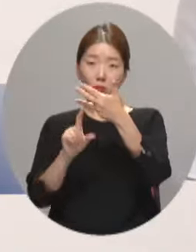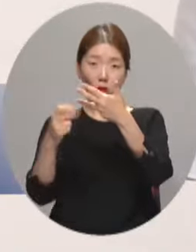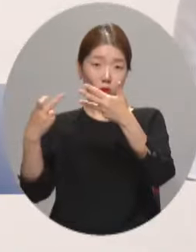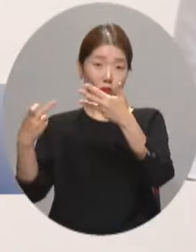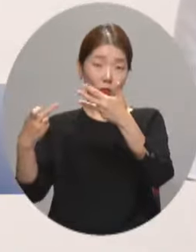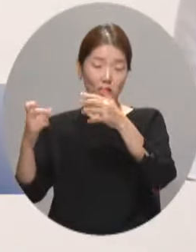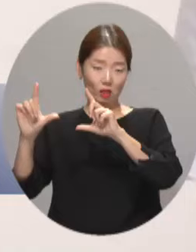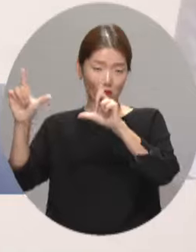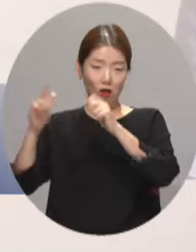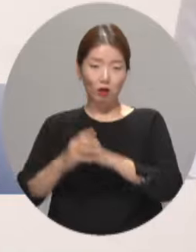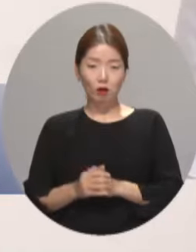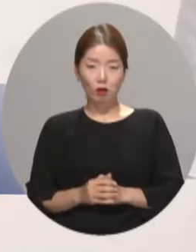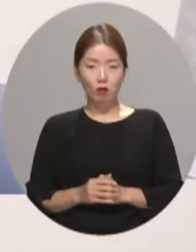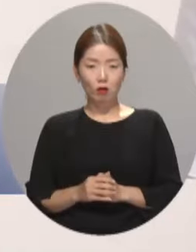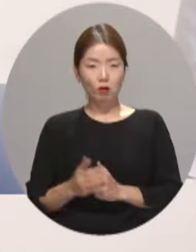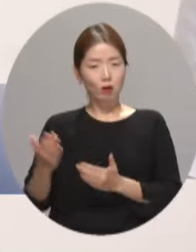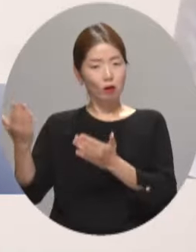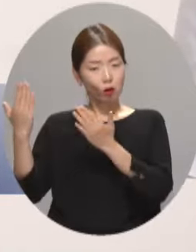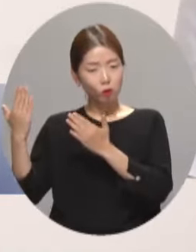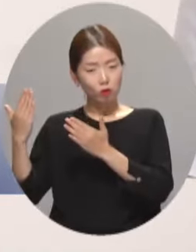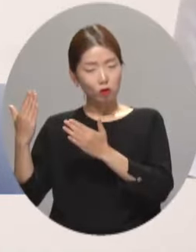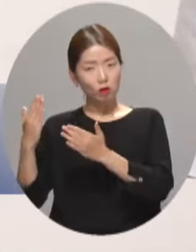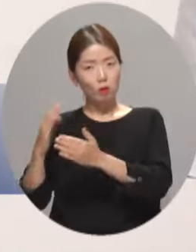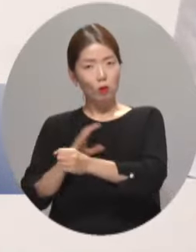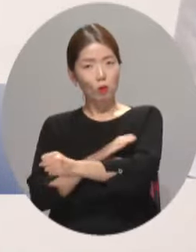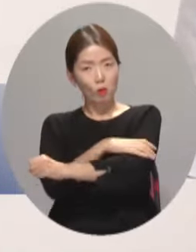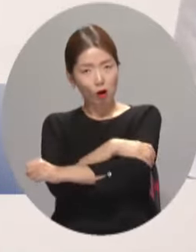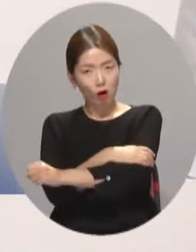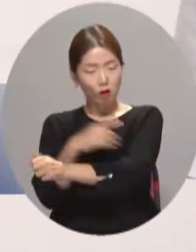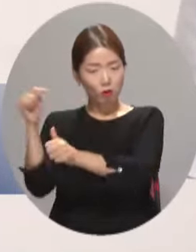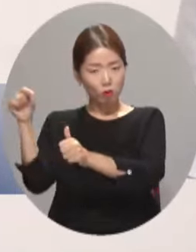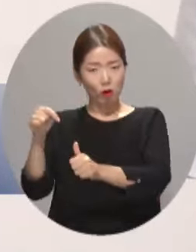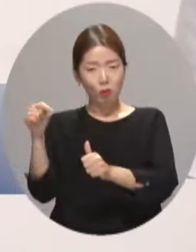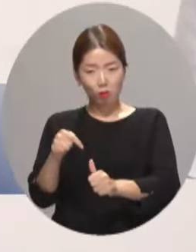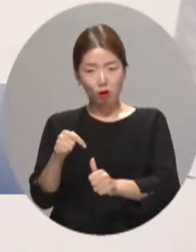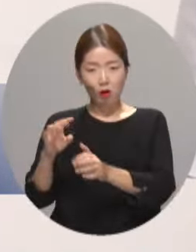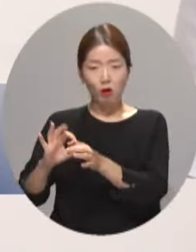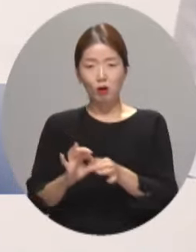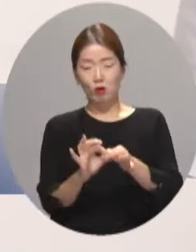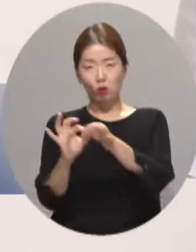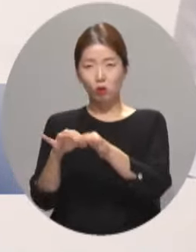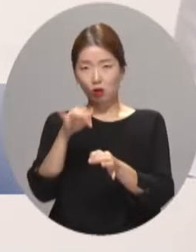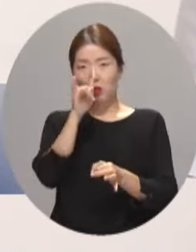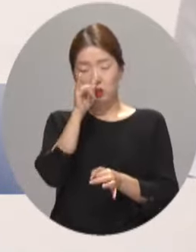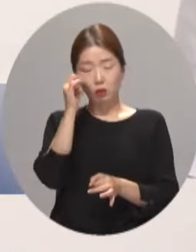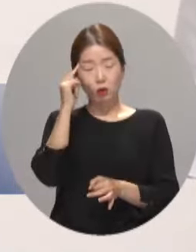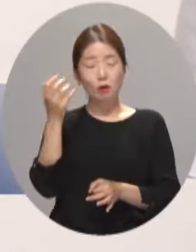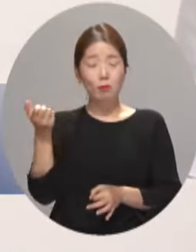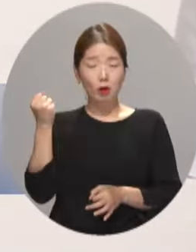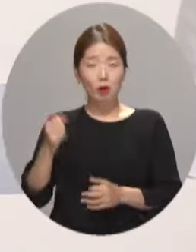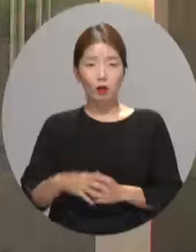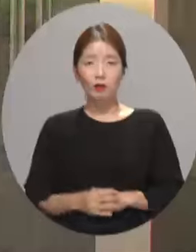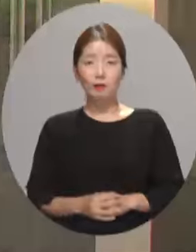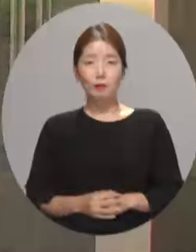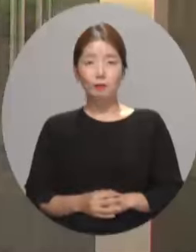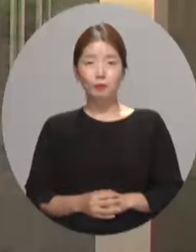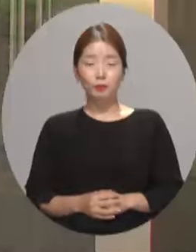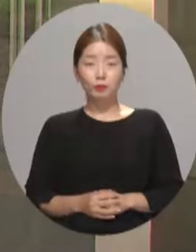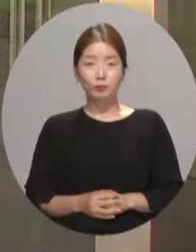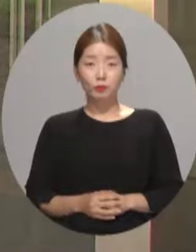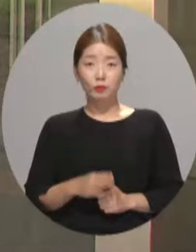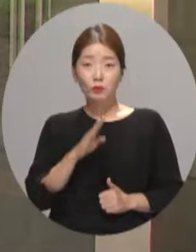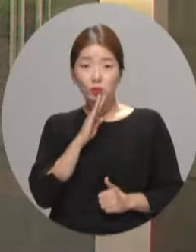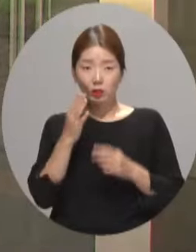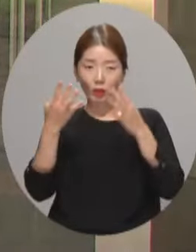8월 12일 날. 총장의 의사결정이 학내에 영향을 미친다라고 저희는 생각할 수밖에 없다라는 거죠.